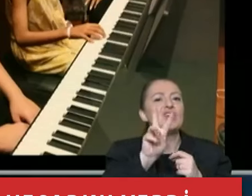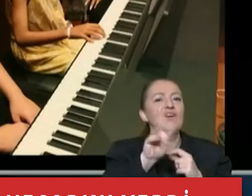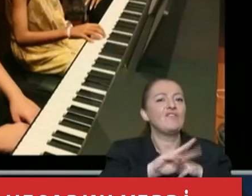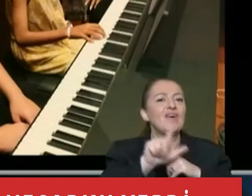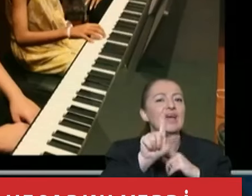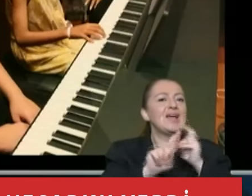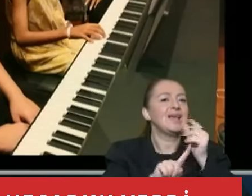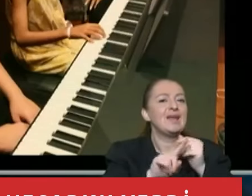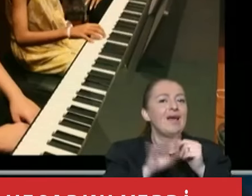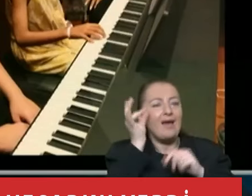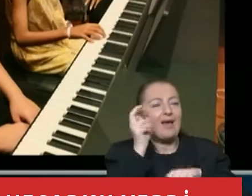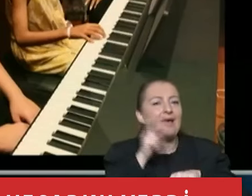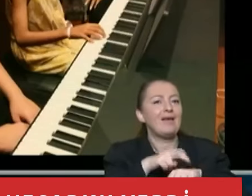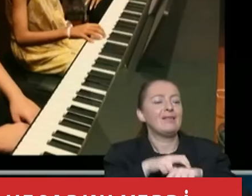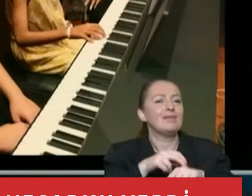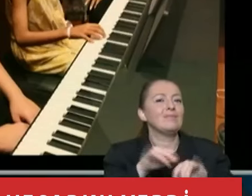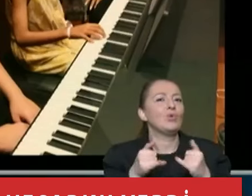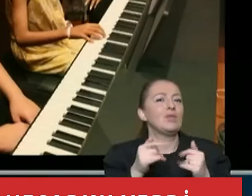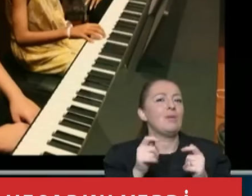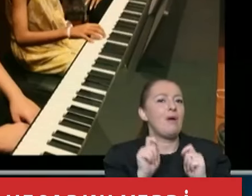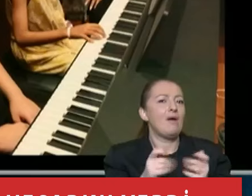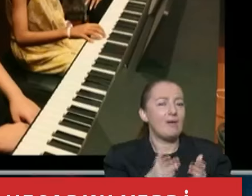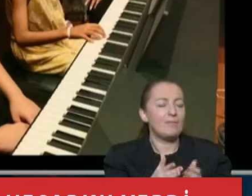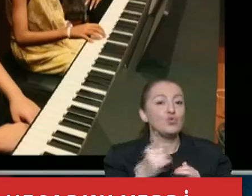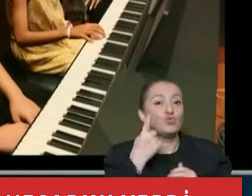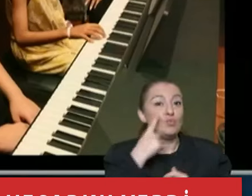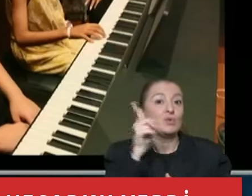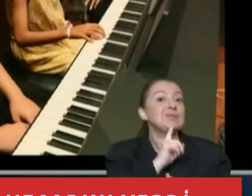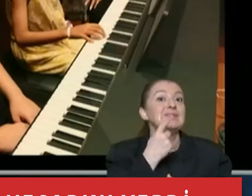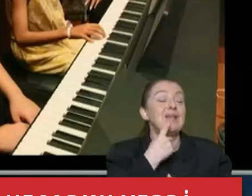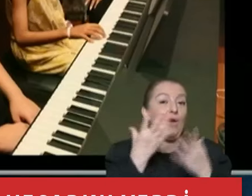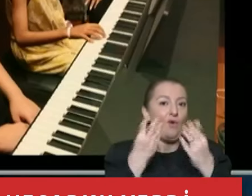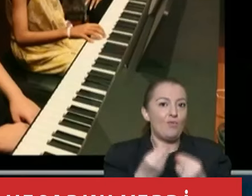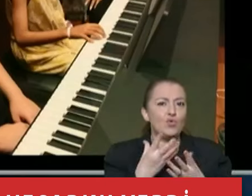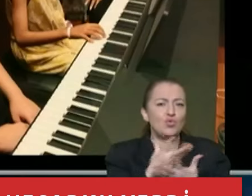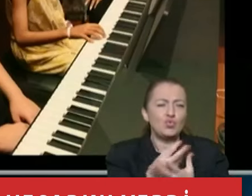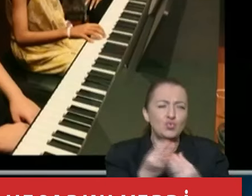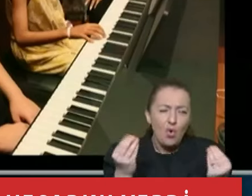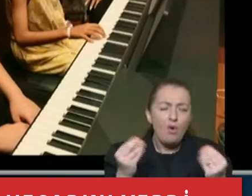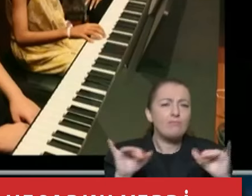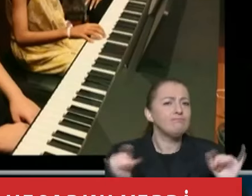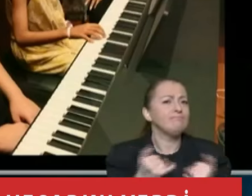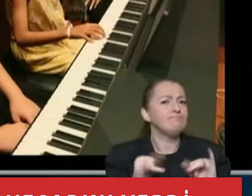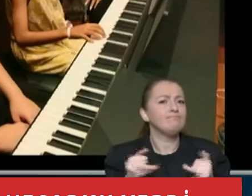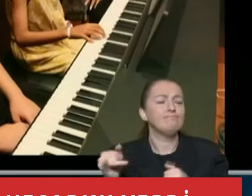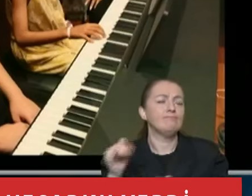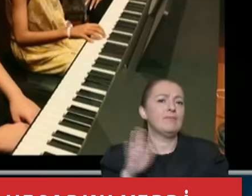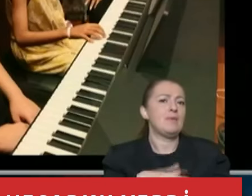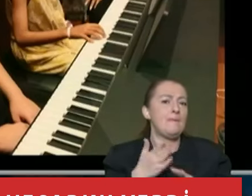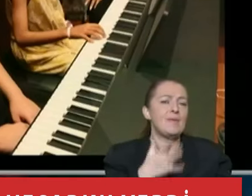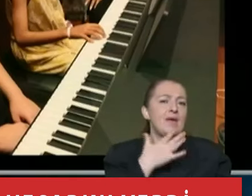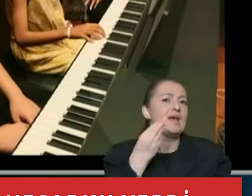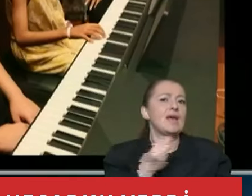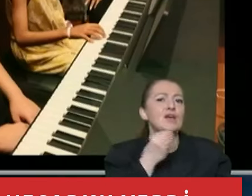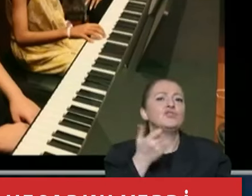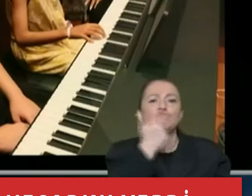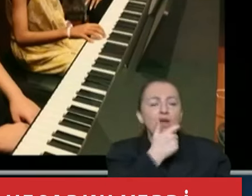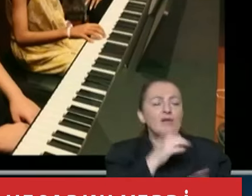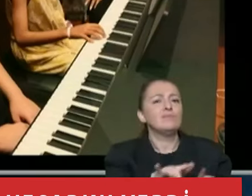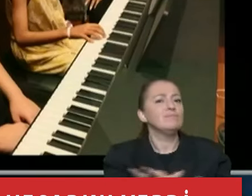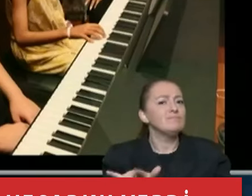ettik Cumhuriyetimizin 100 Yıl olması nedeniyle çok sayıda etkinlik yaptık genç müzisyenler